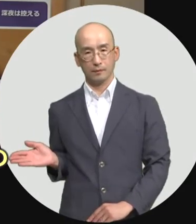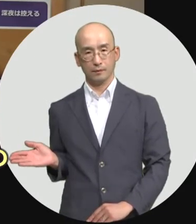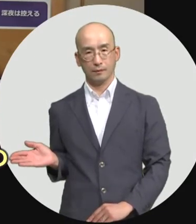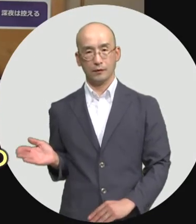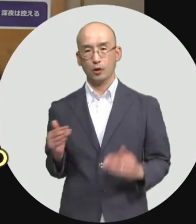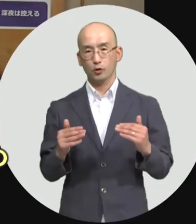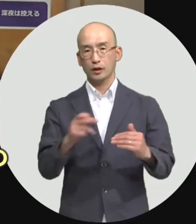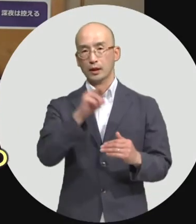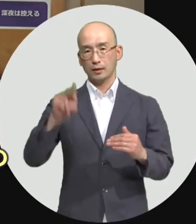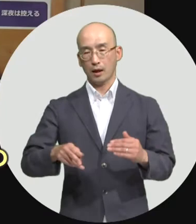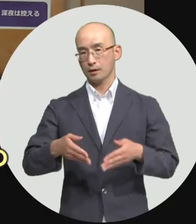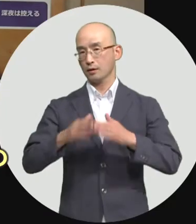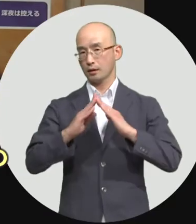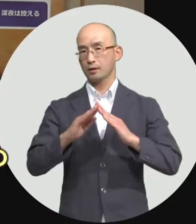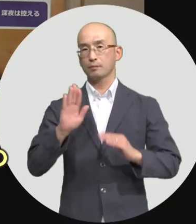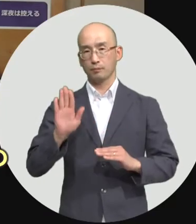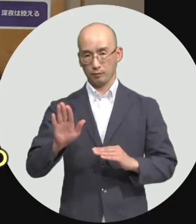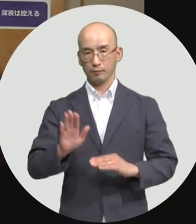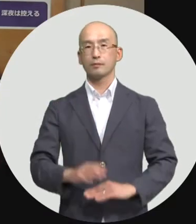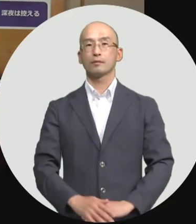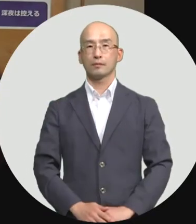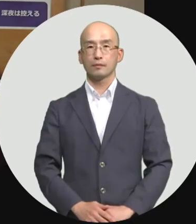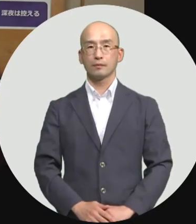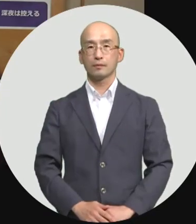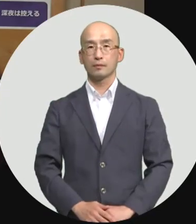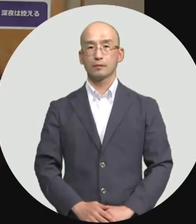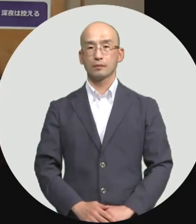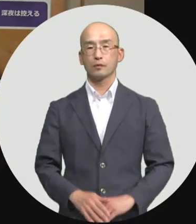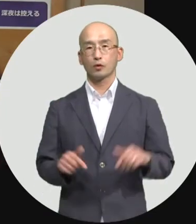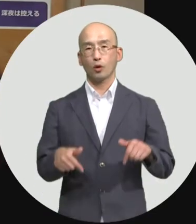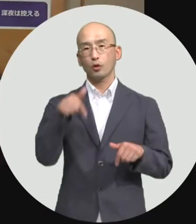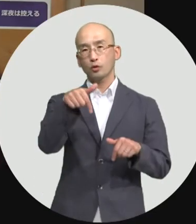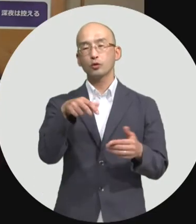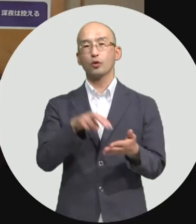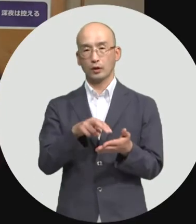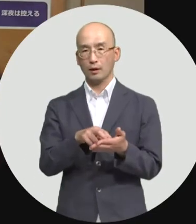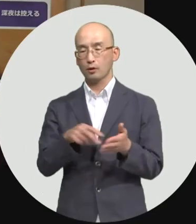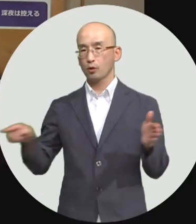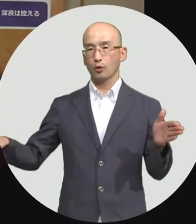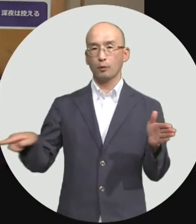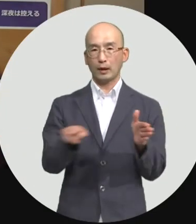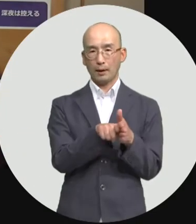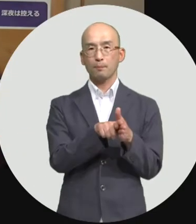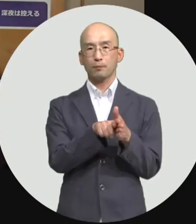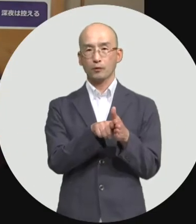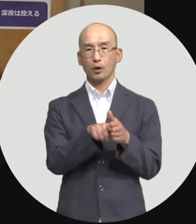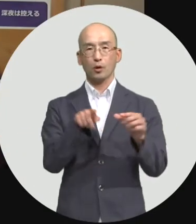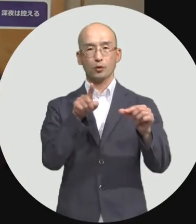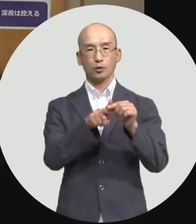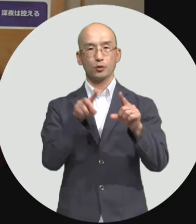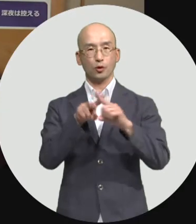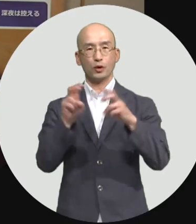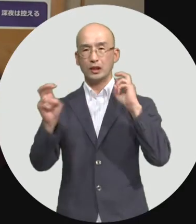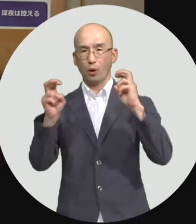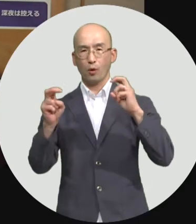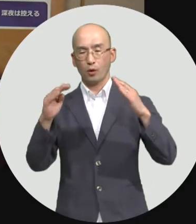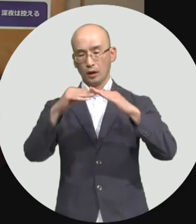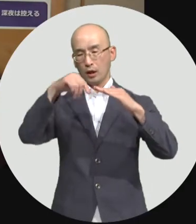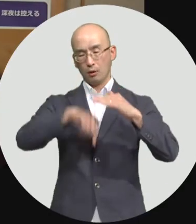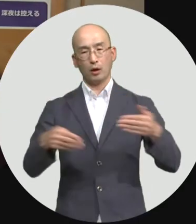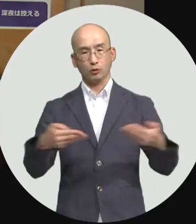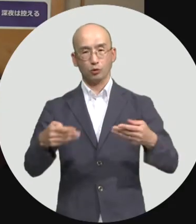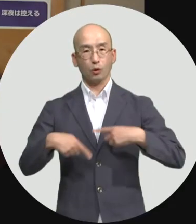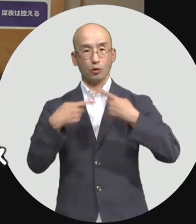置についてでございます。まあ、京都府ではこれまでからも中小企業のテレワーク導入を支援してまいりました